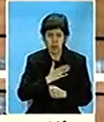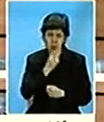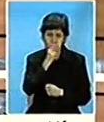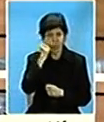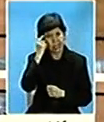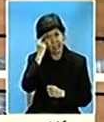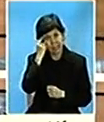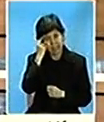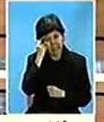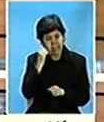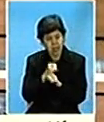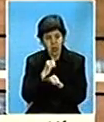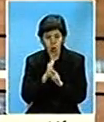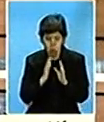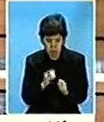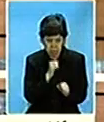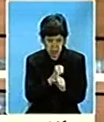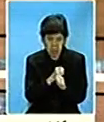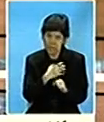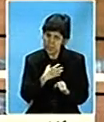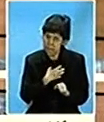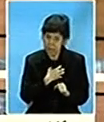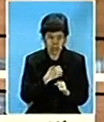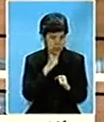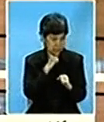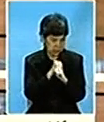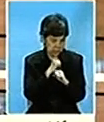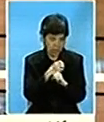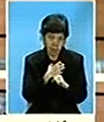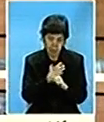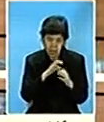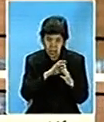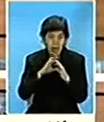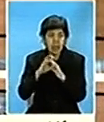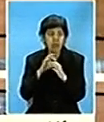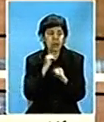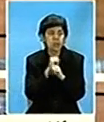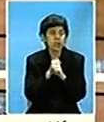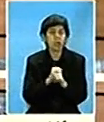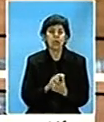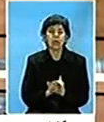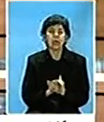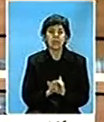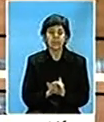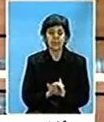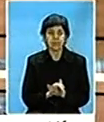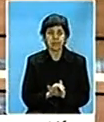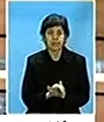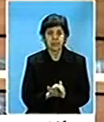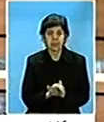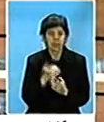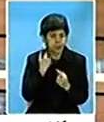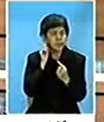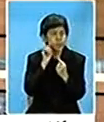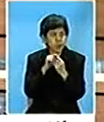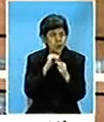พว่าเป็นภาพของผู้ทำงานที่มุ่งหวังจะตั้งธงจะเข้าสู่จุดหมายนั่นคือ115ที่ท่านพูดนี่แหละครับเป็นเป้าหม